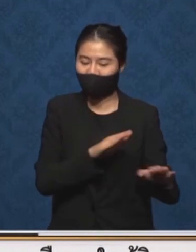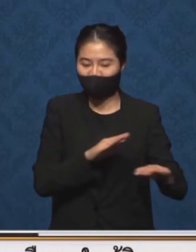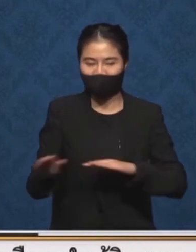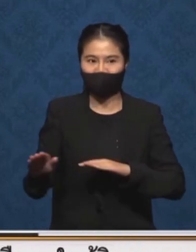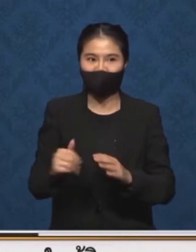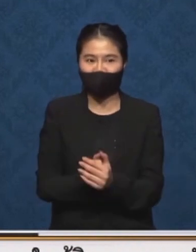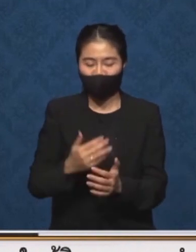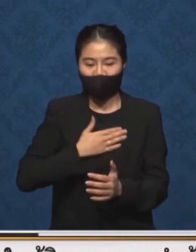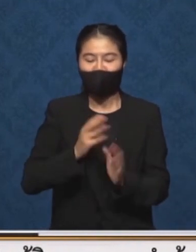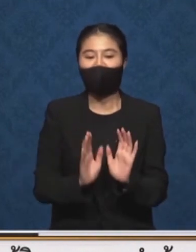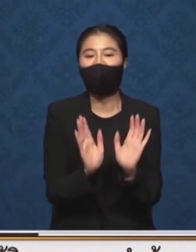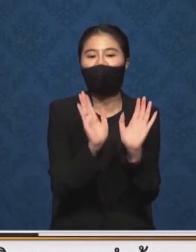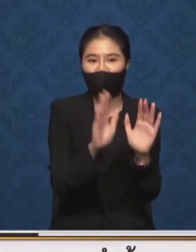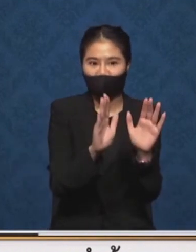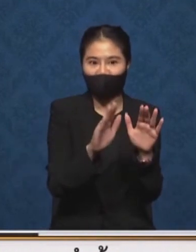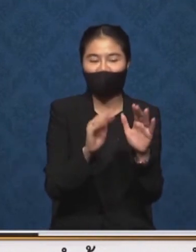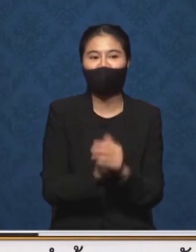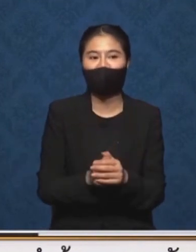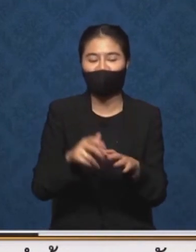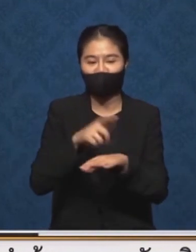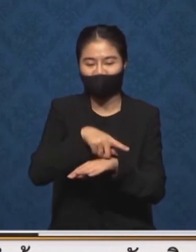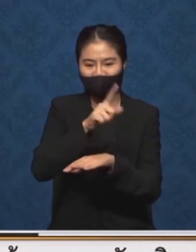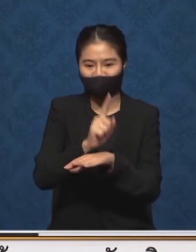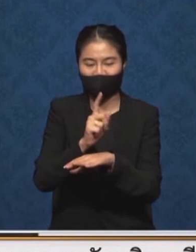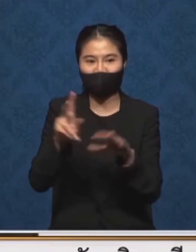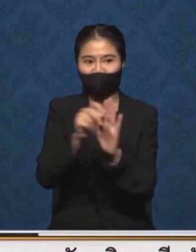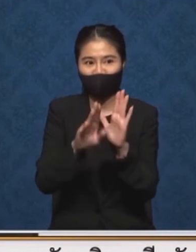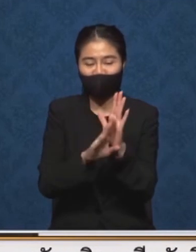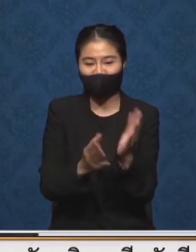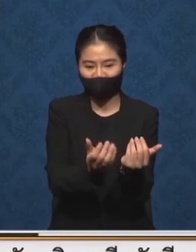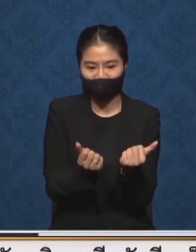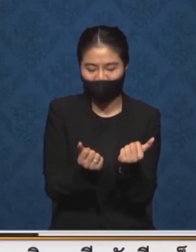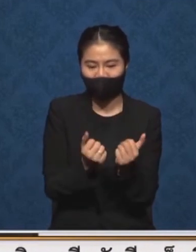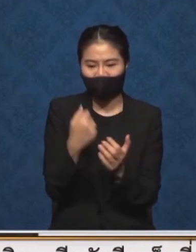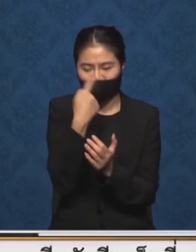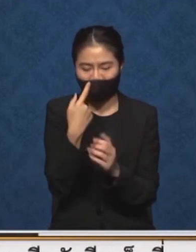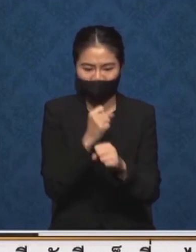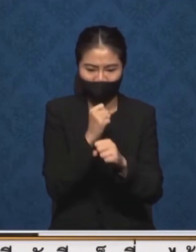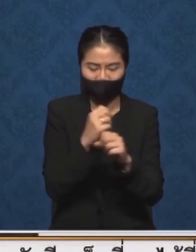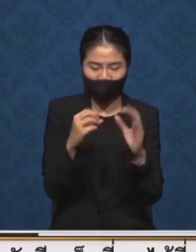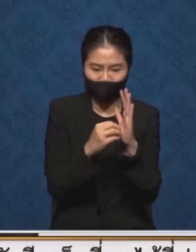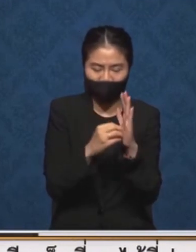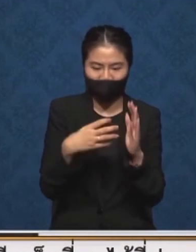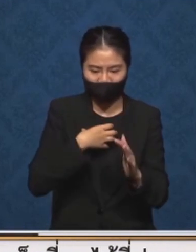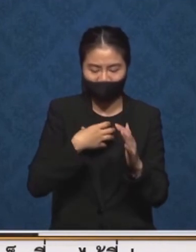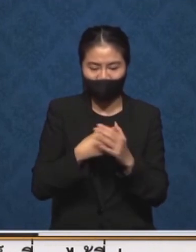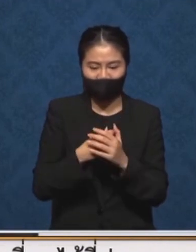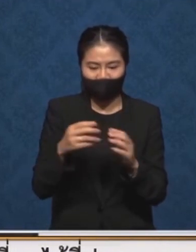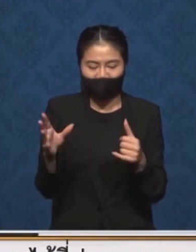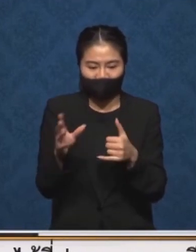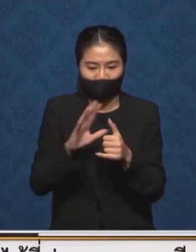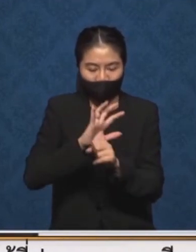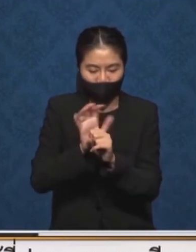นั่นคือสิ่งที่ผมฝากหนีประทานว่านายบายรับคนปวยกับบ้านเพื่อเปรัษาที่บ้านเป็นเรื่องที่ถูกตองแล้ว